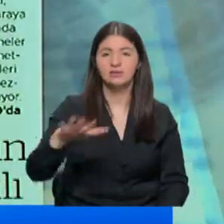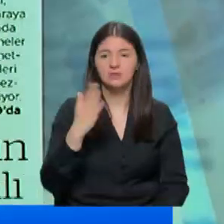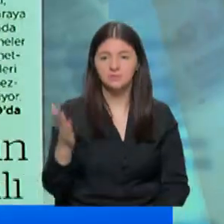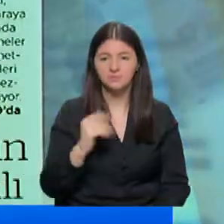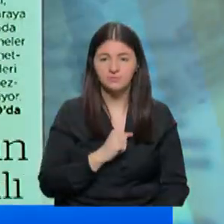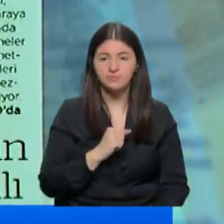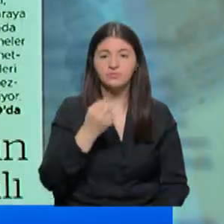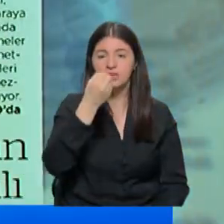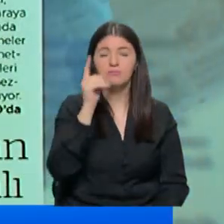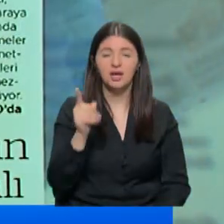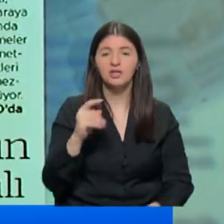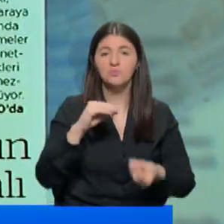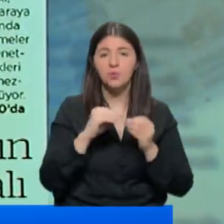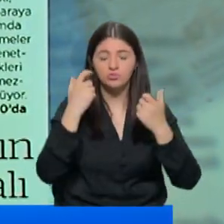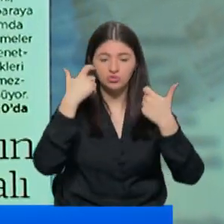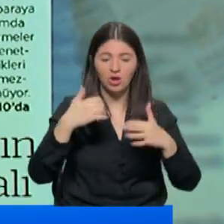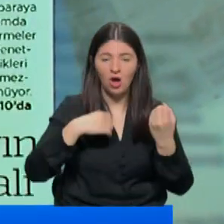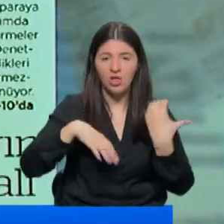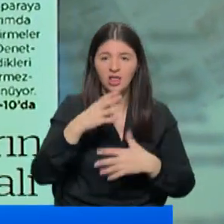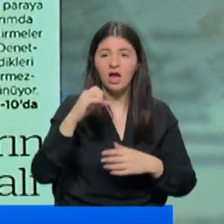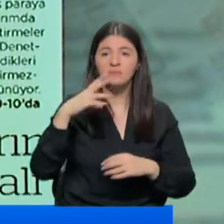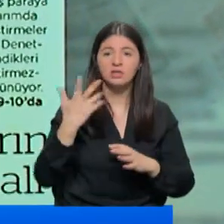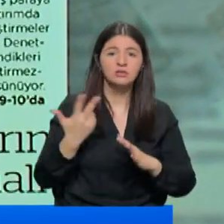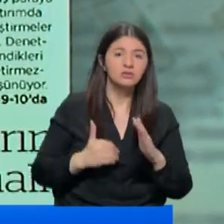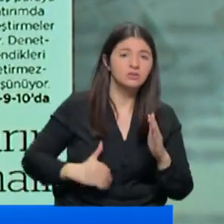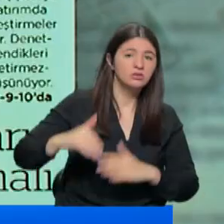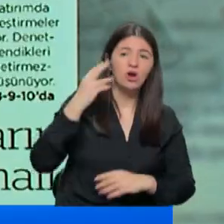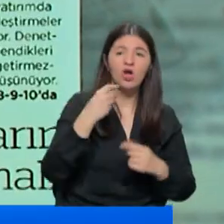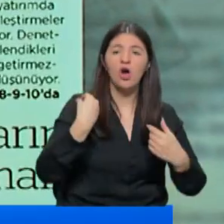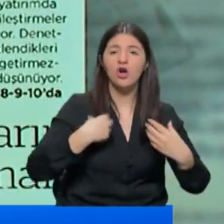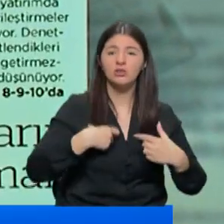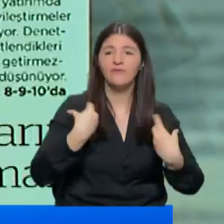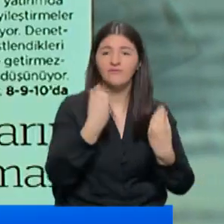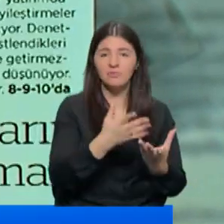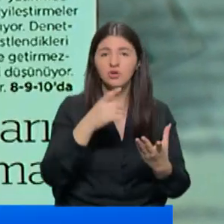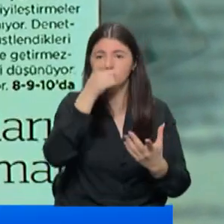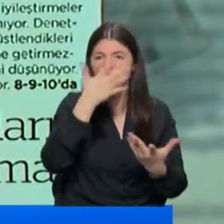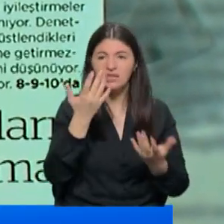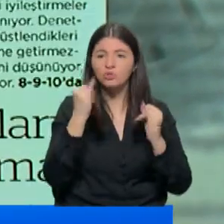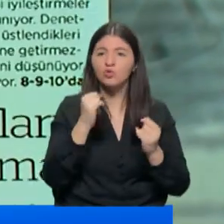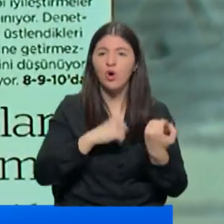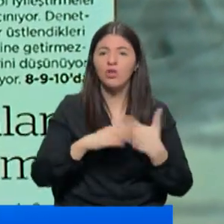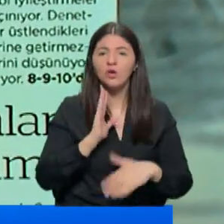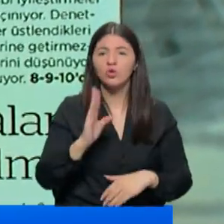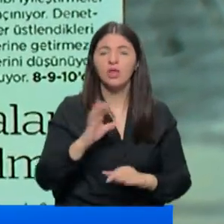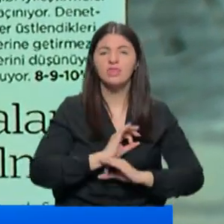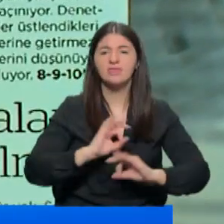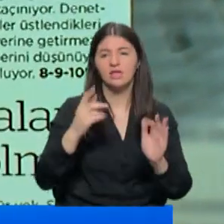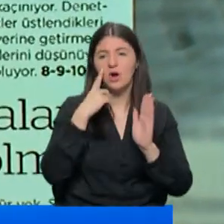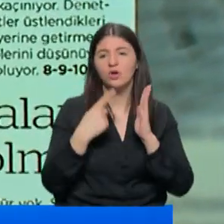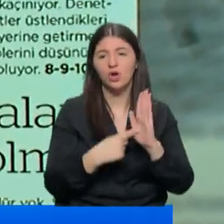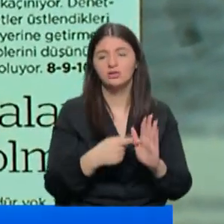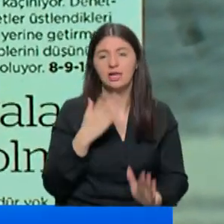iyi ıspartadaki skandal AKP'li doğru a çıkan özelleştirmenin ülkeyi nasıl bir felakete sürüklediğini nnet